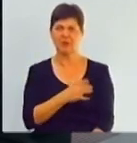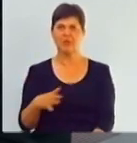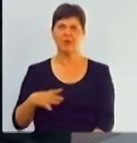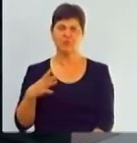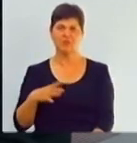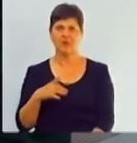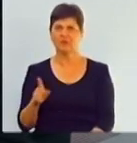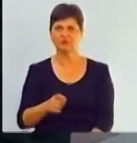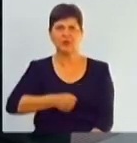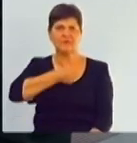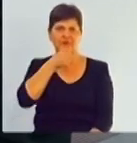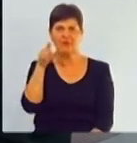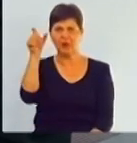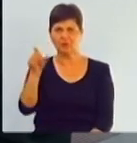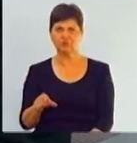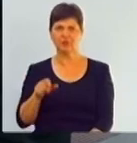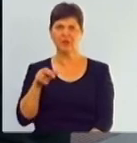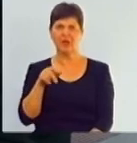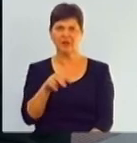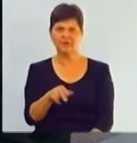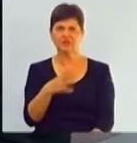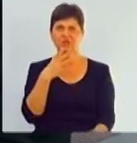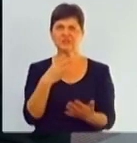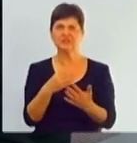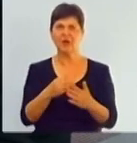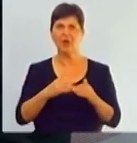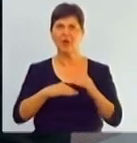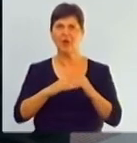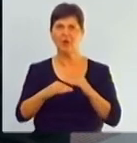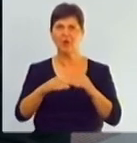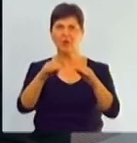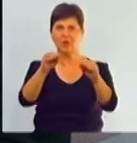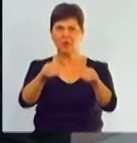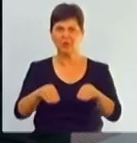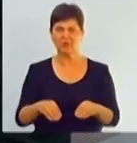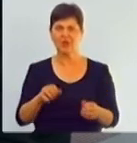літня людина вийшла до свого городу спалити суху траву,